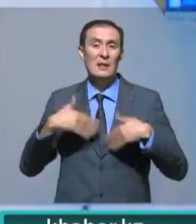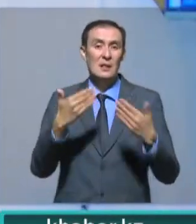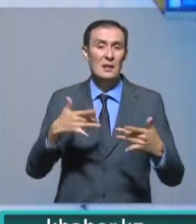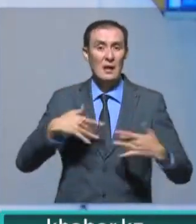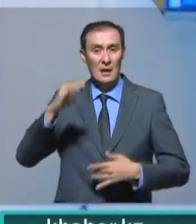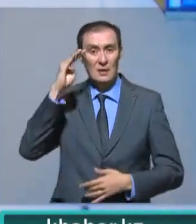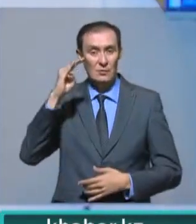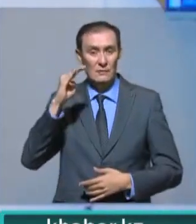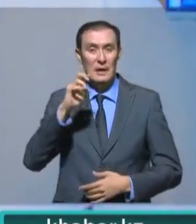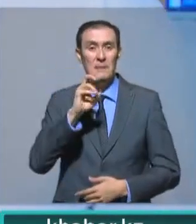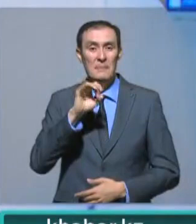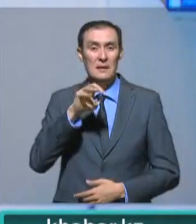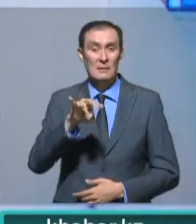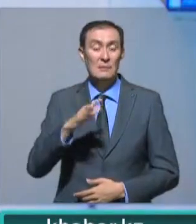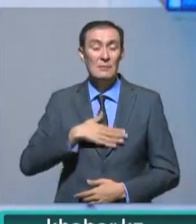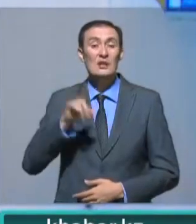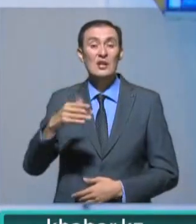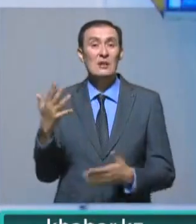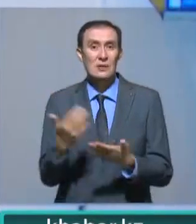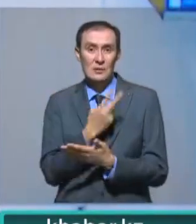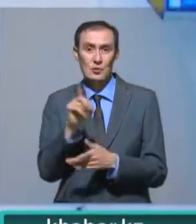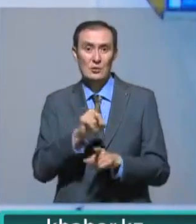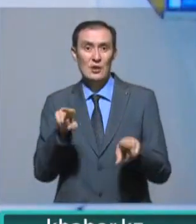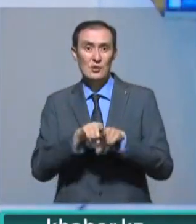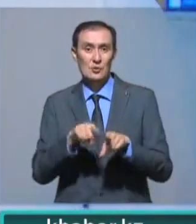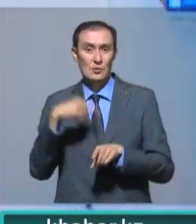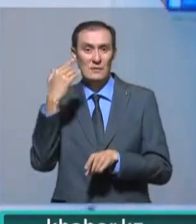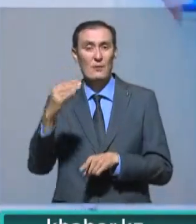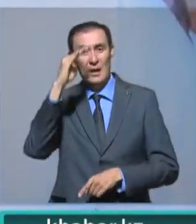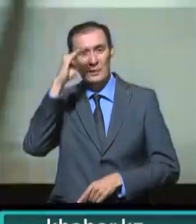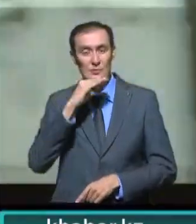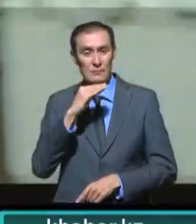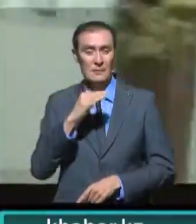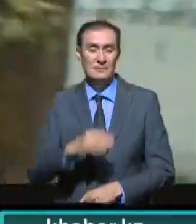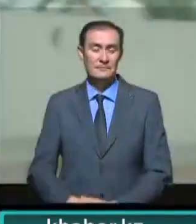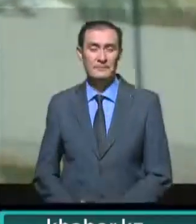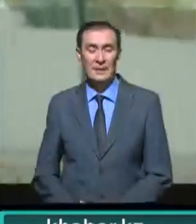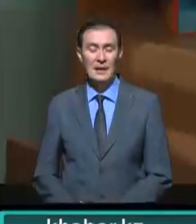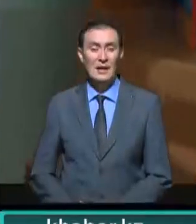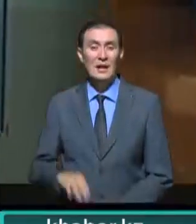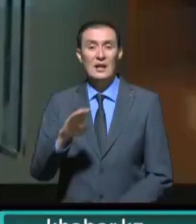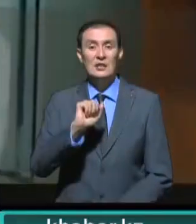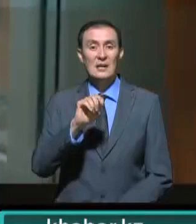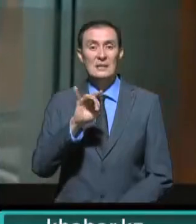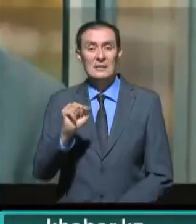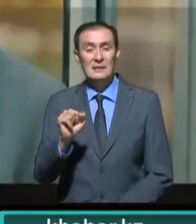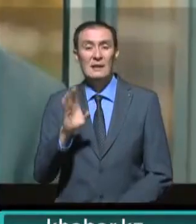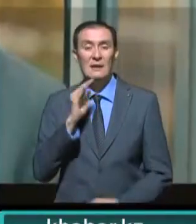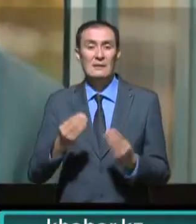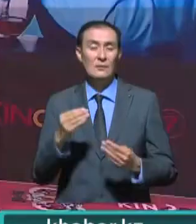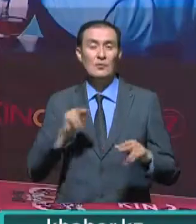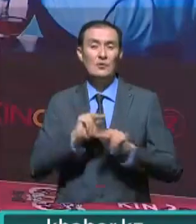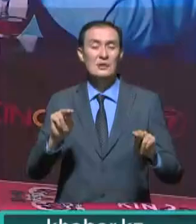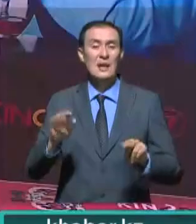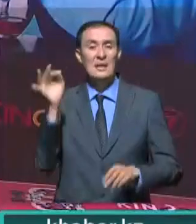актера Израила Бергмана. Мы даже нашли в нем внешнее сходство с его отцом по фильму. Жазира Ерка сыграла роль учителя